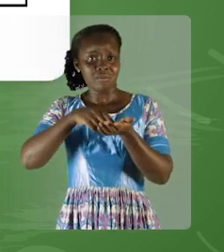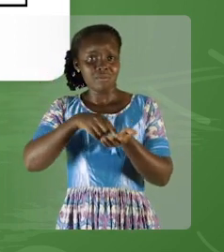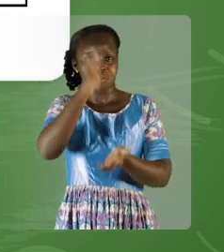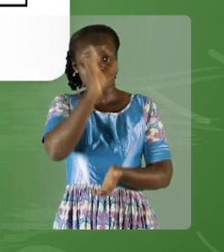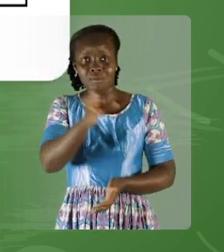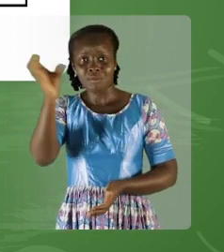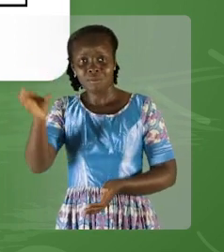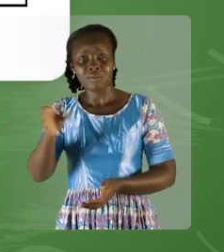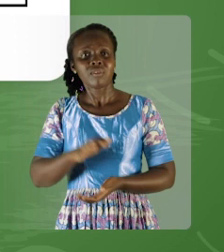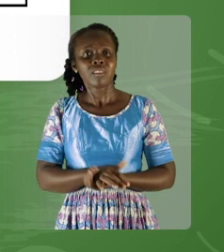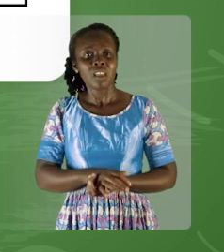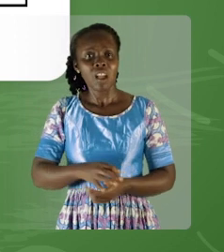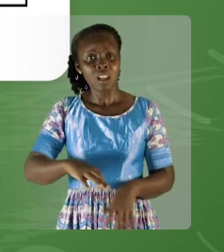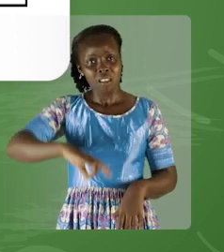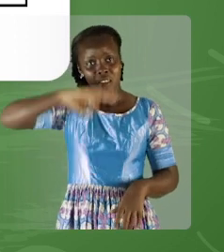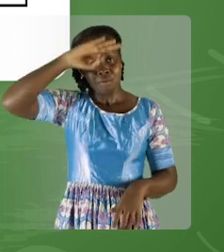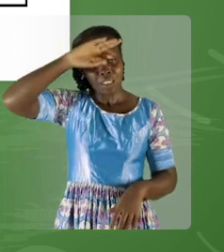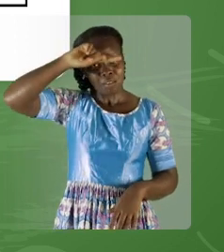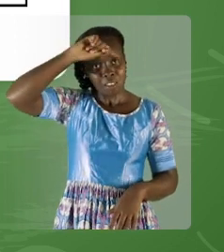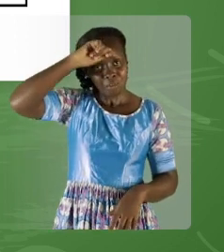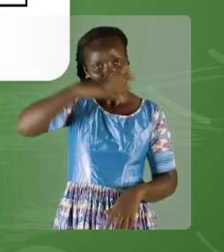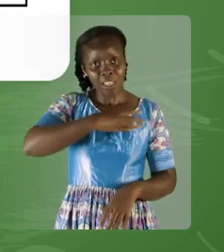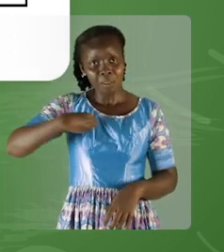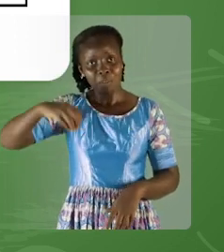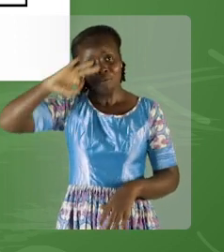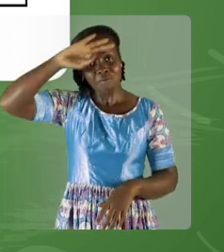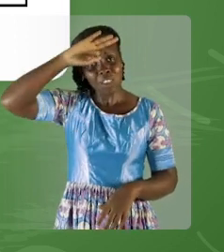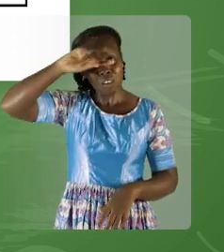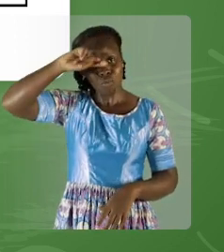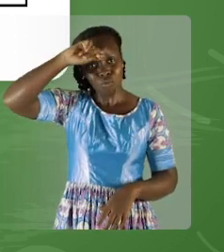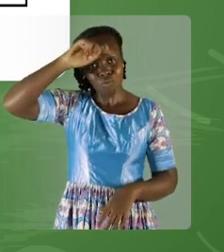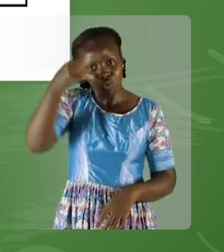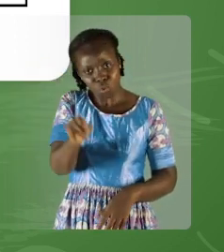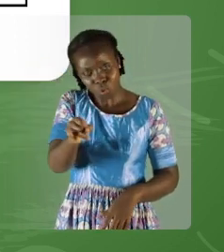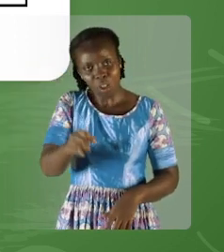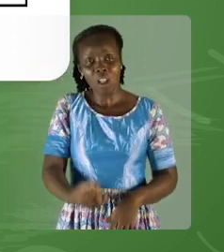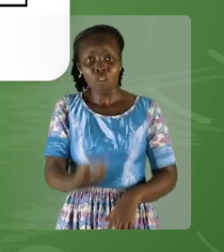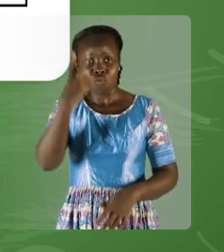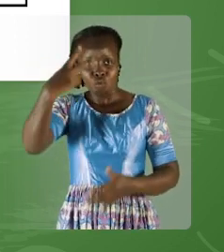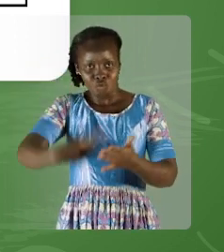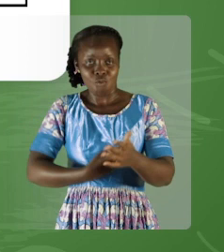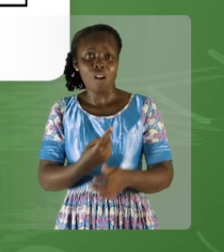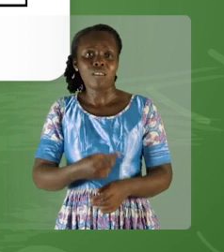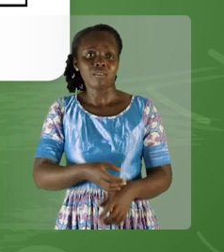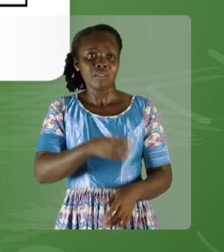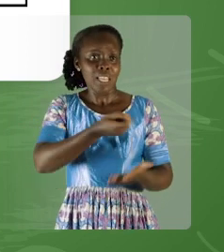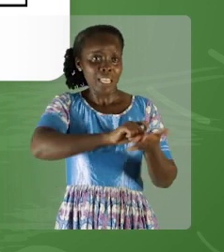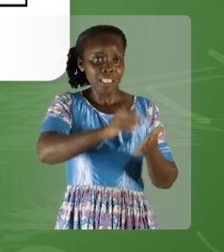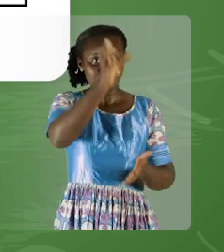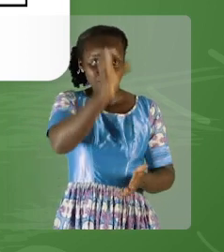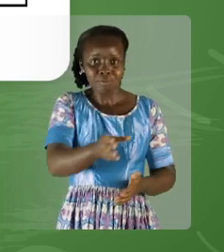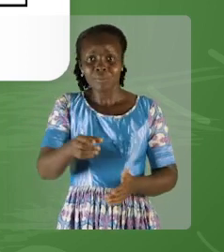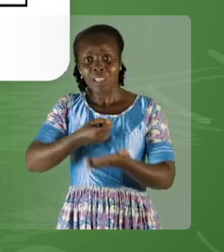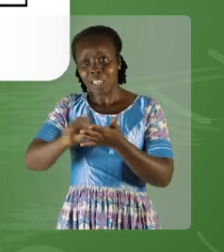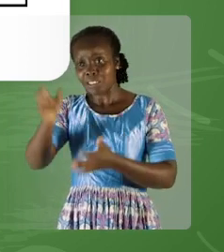faut remarquer que la fièvre typhoïde et la fièvre jaune sont mentionnées dans les deux